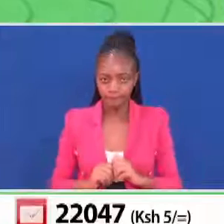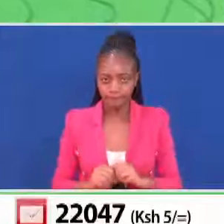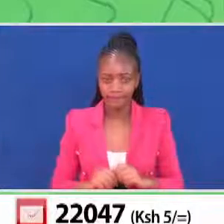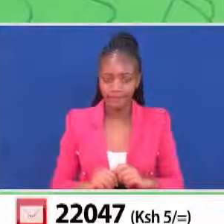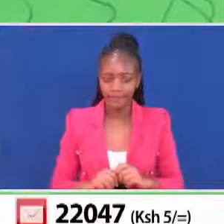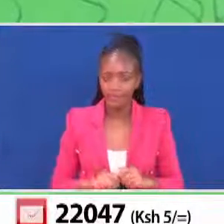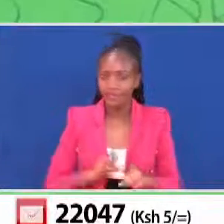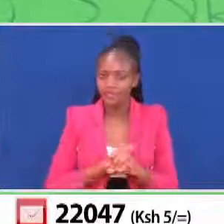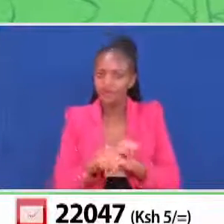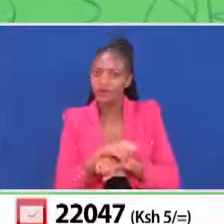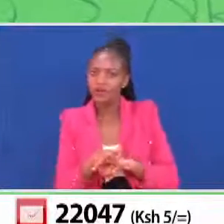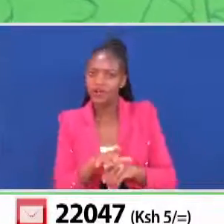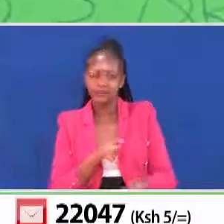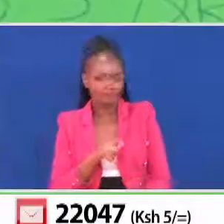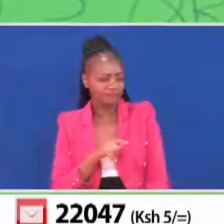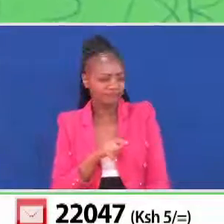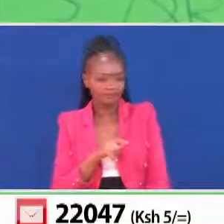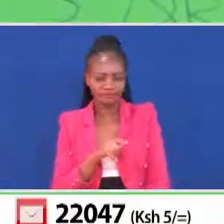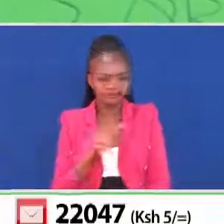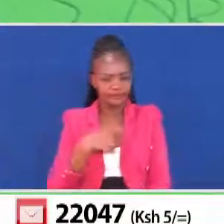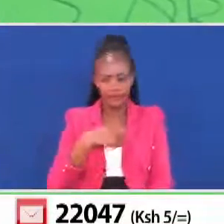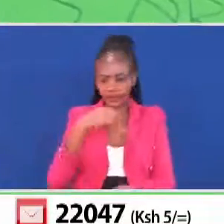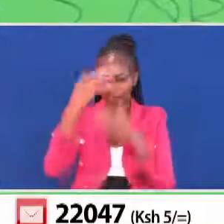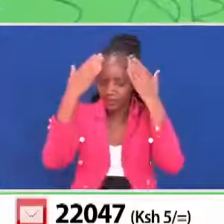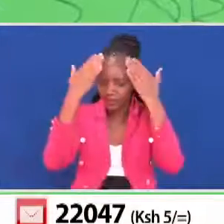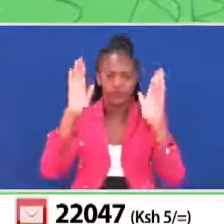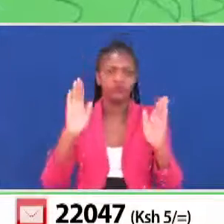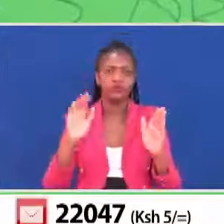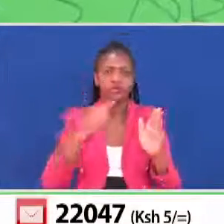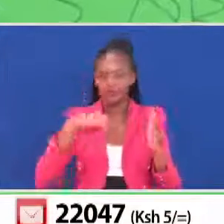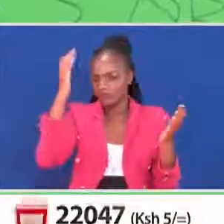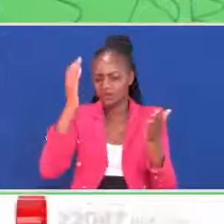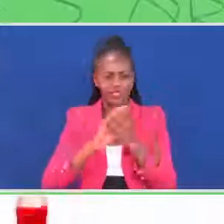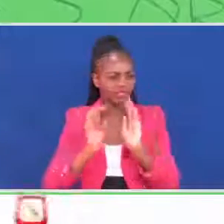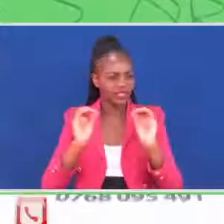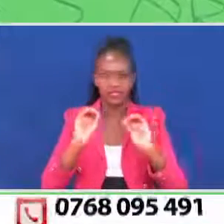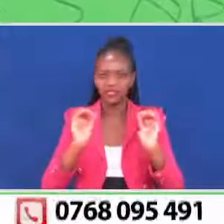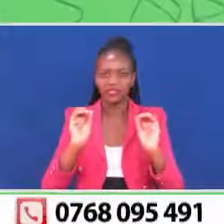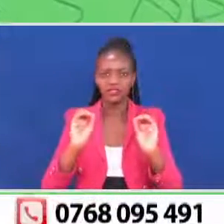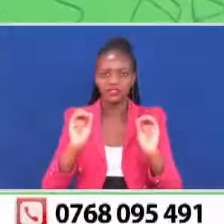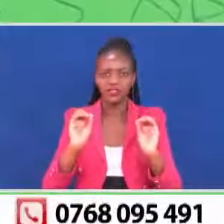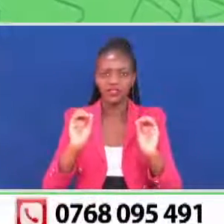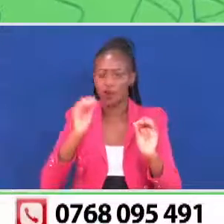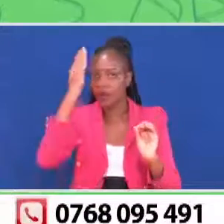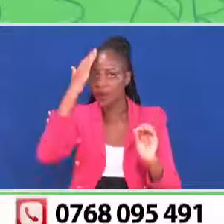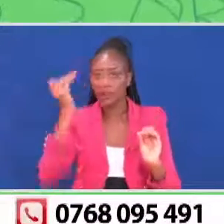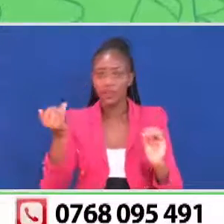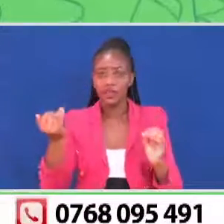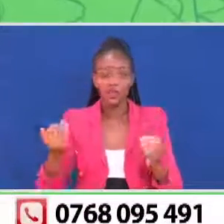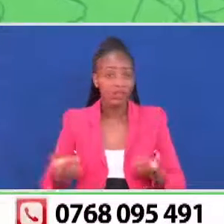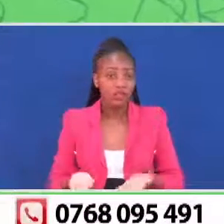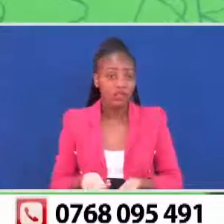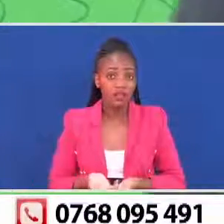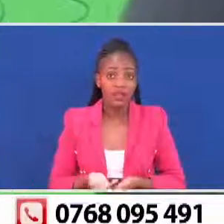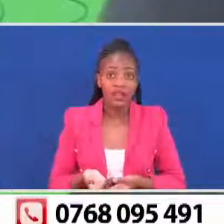sisi sema iko ama haiko. Lakini sioni kama hiko. Sana sana ni vile kama haiko. Sababu,